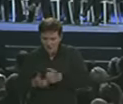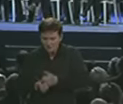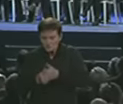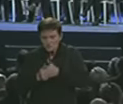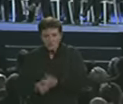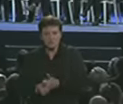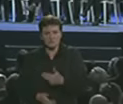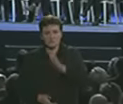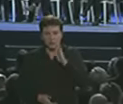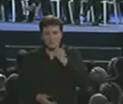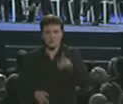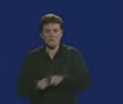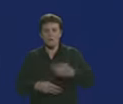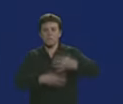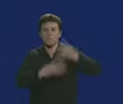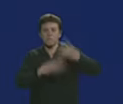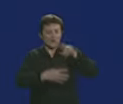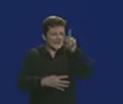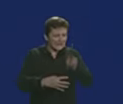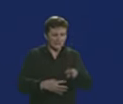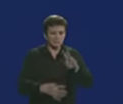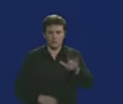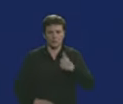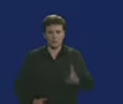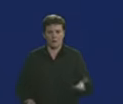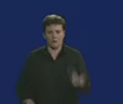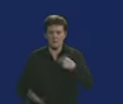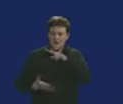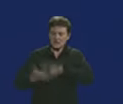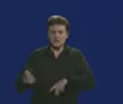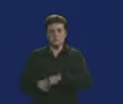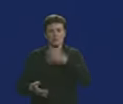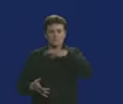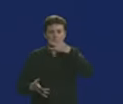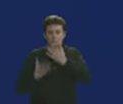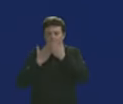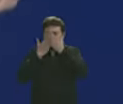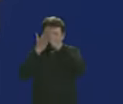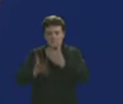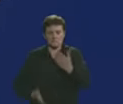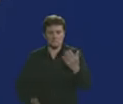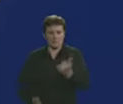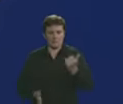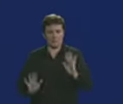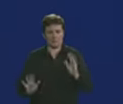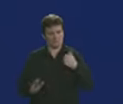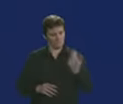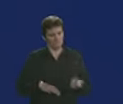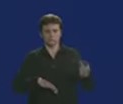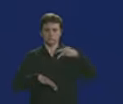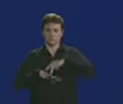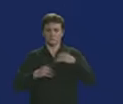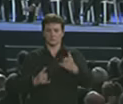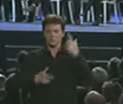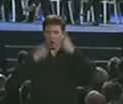Je n'ai pas besoin d'un prompteur. Je n'ai pas besoin de lire et d'annoncer. Lorsque je monte à la tribune, je n'ai pas besoin